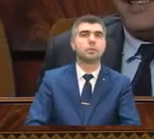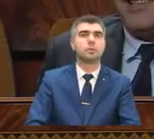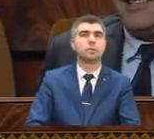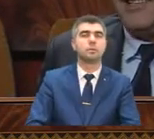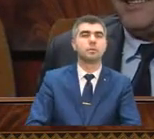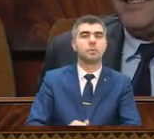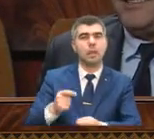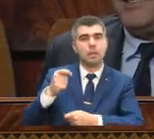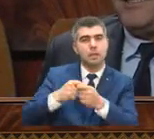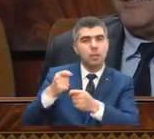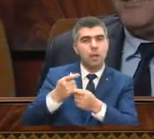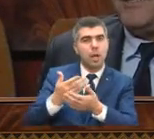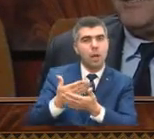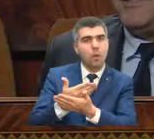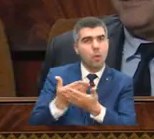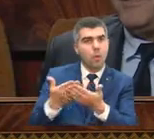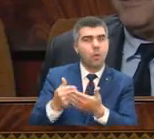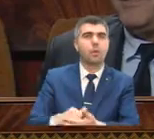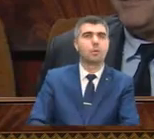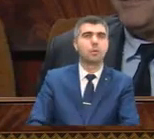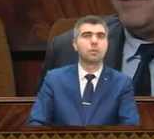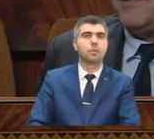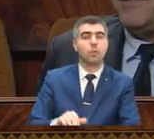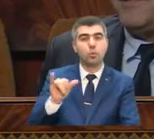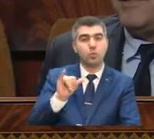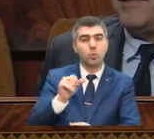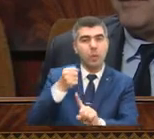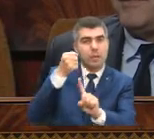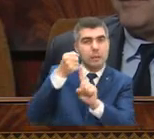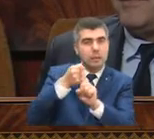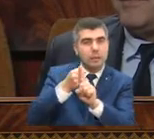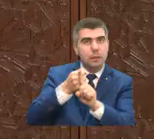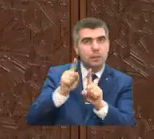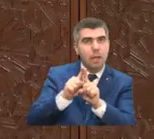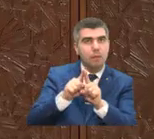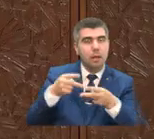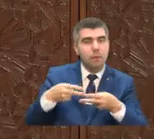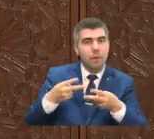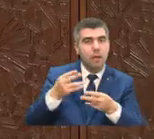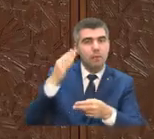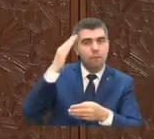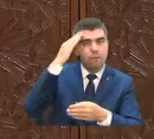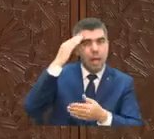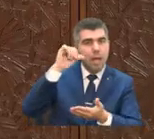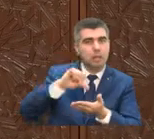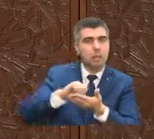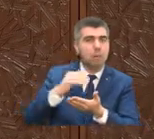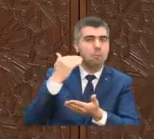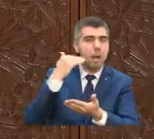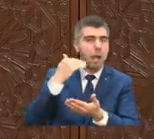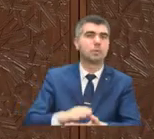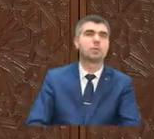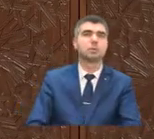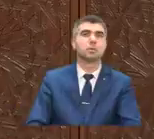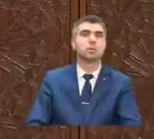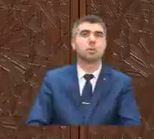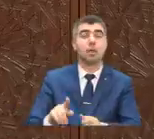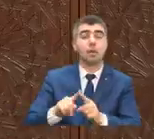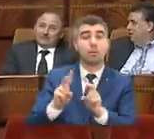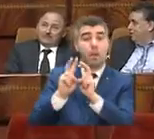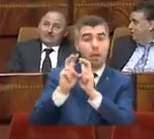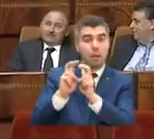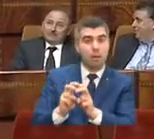والاستثمار والتجارة، ماذا أعددتم لتشجيع الاستثمارات بجهة فاس مكناس نظرا للضعف الاقتصادي